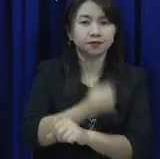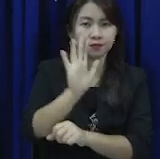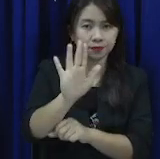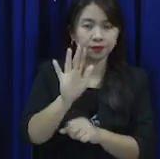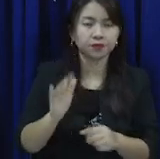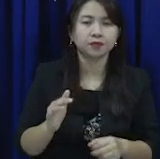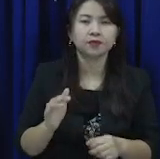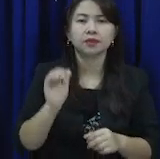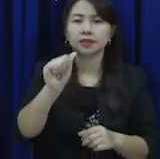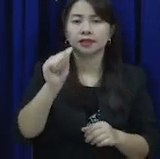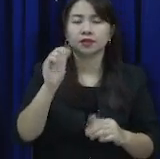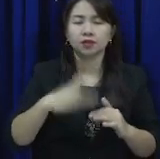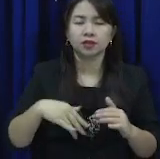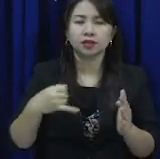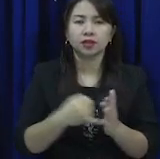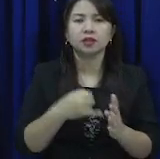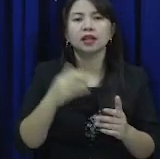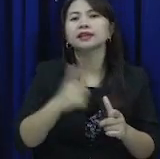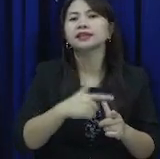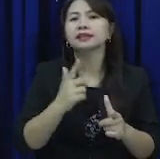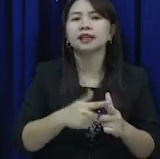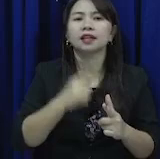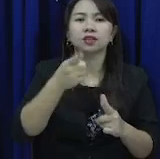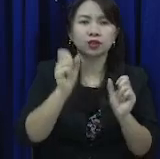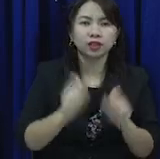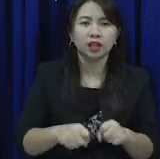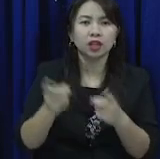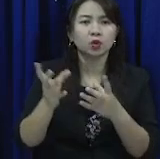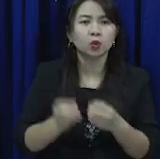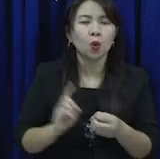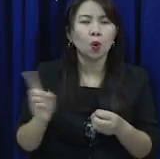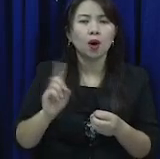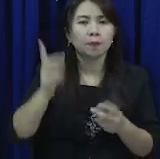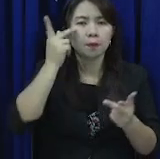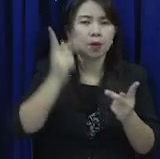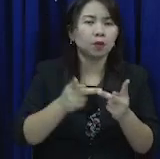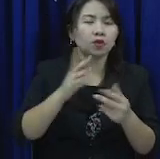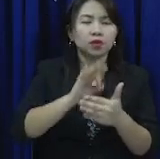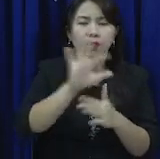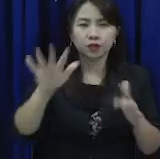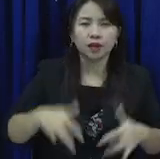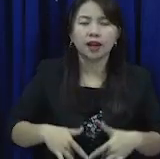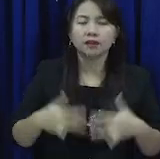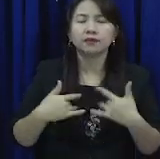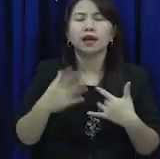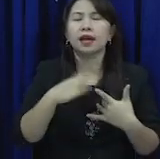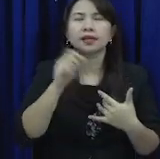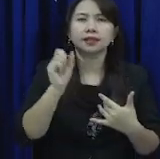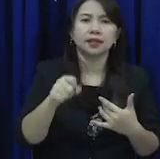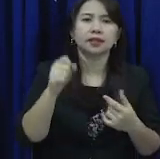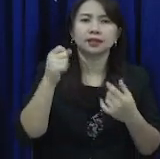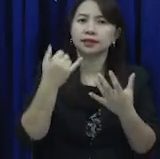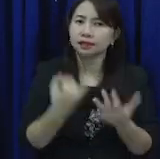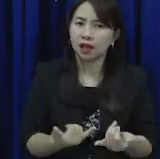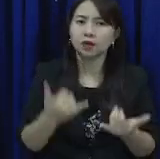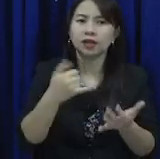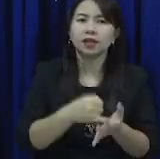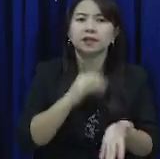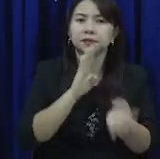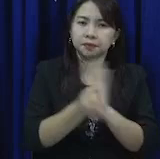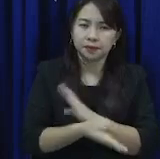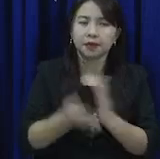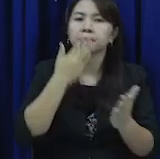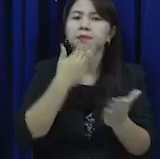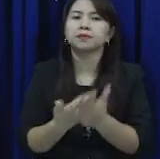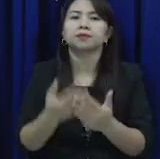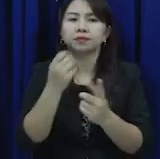it Then mas se-serve mo yyung purpose ng buhay mo and not only that mas mapapalagay pa sa kaayusan yung buhay mo